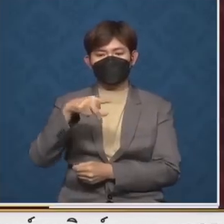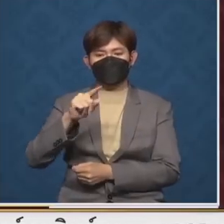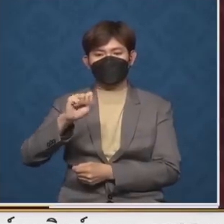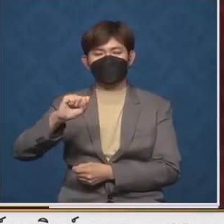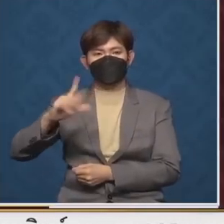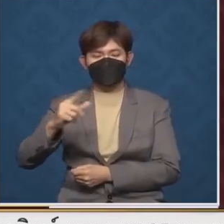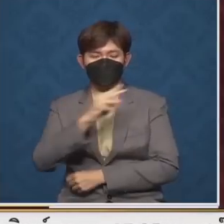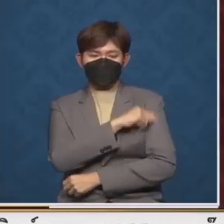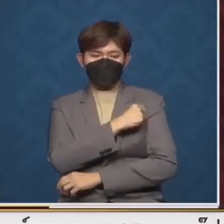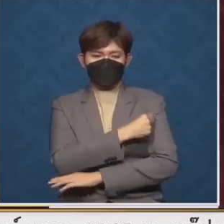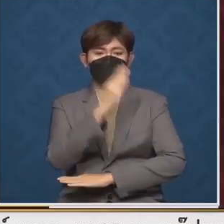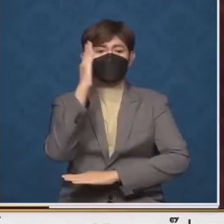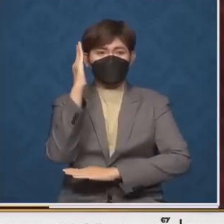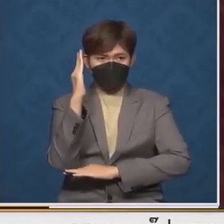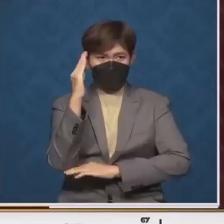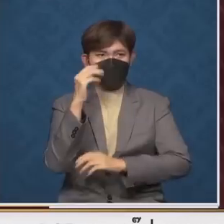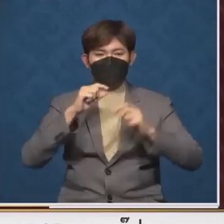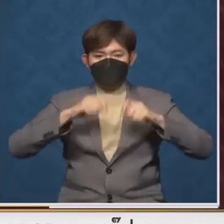าวิธีแล้ว